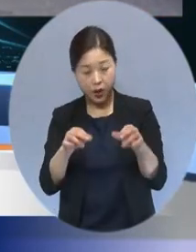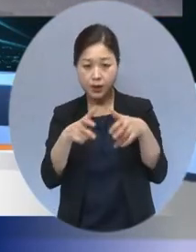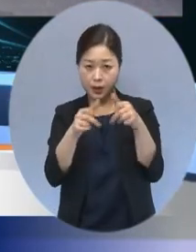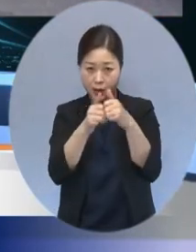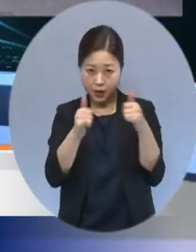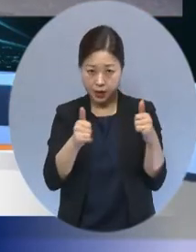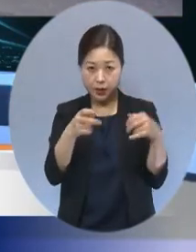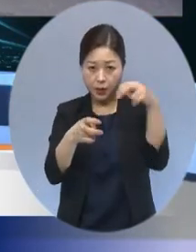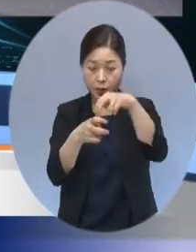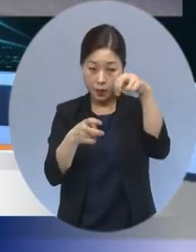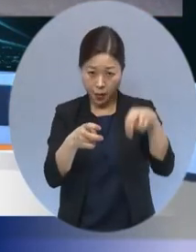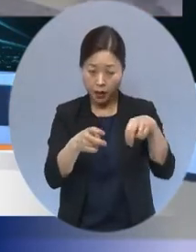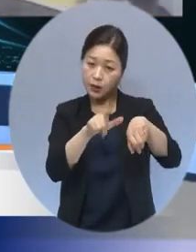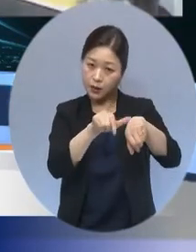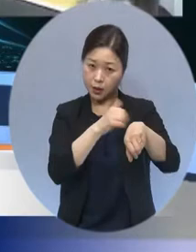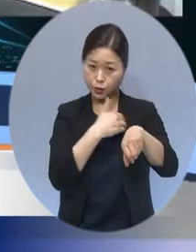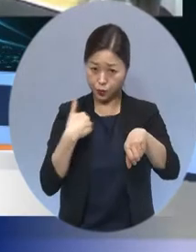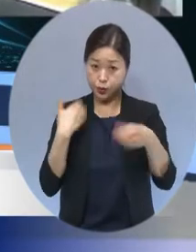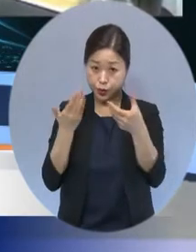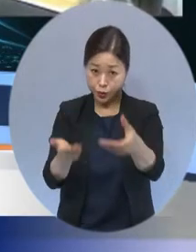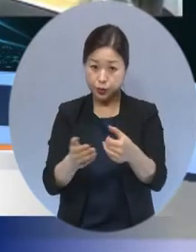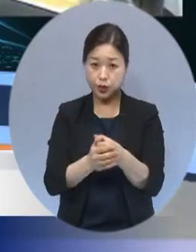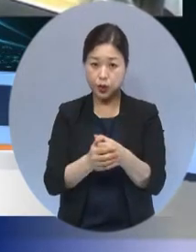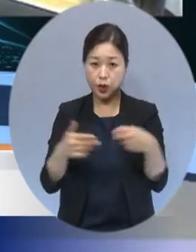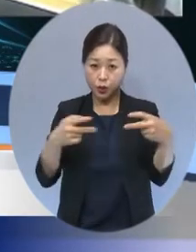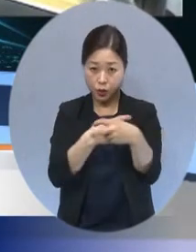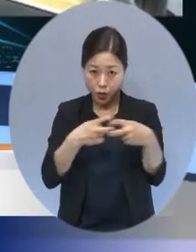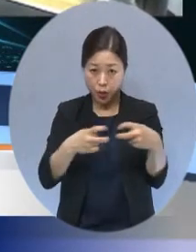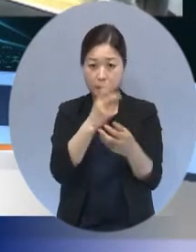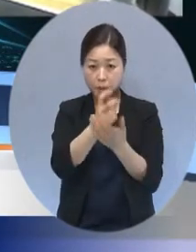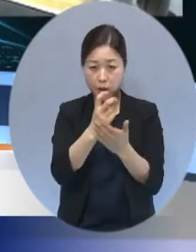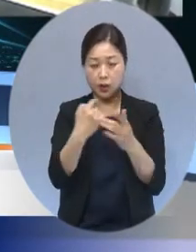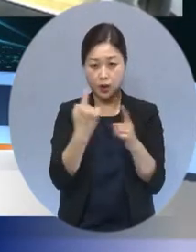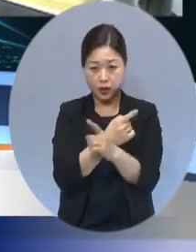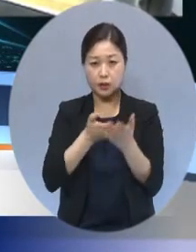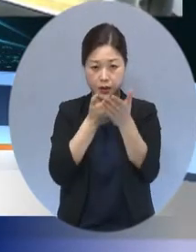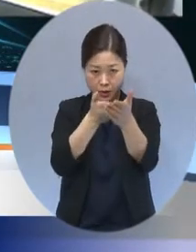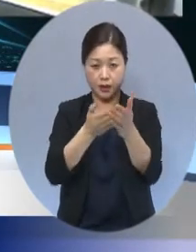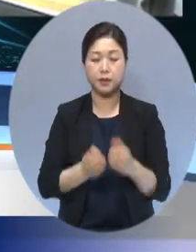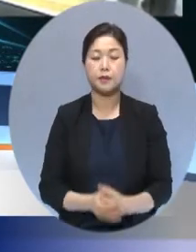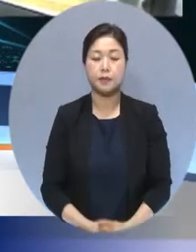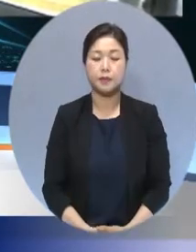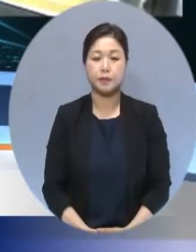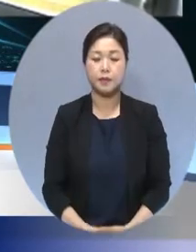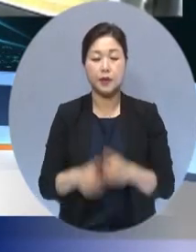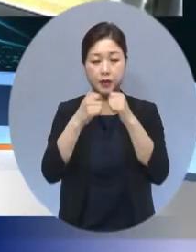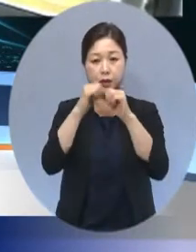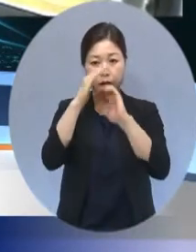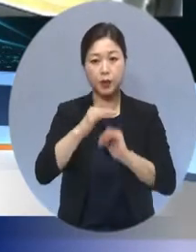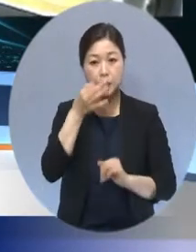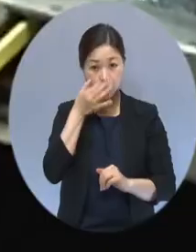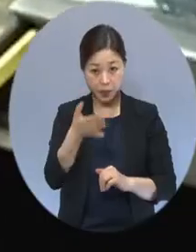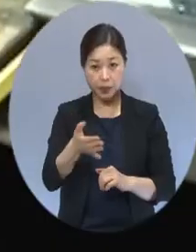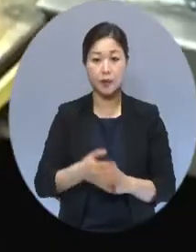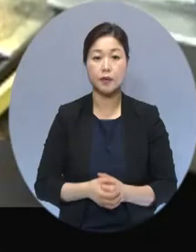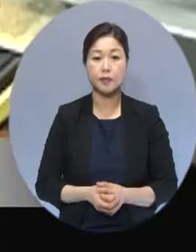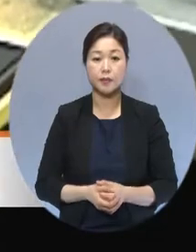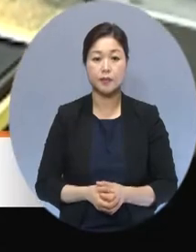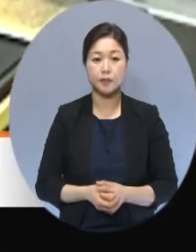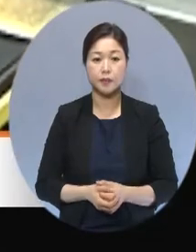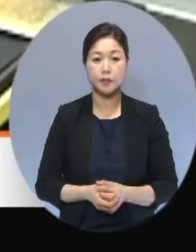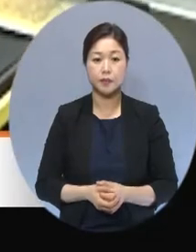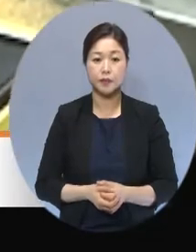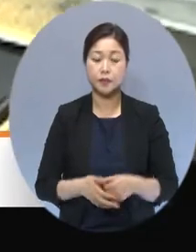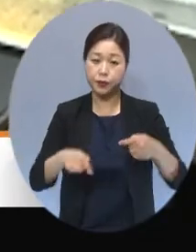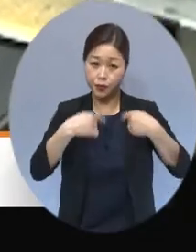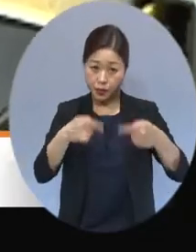시간을 보장하는 도로교통법 개정안이 발의돼 씁니다 자세한 내용 박성용 기자가 전합니다 불체